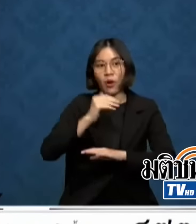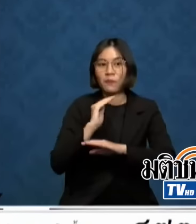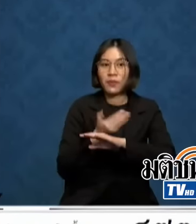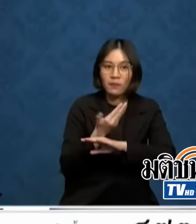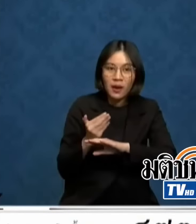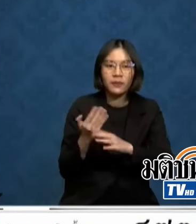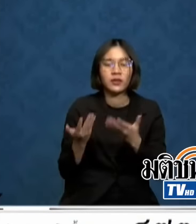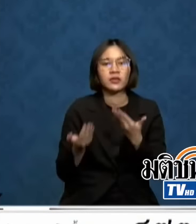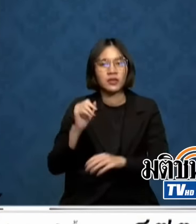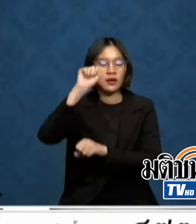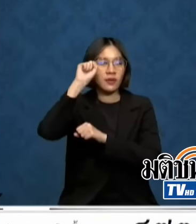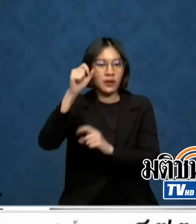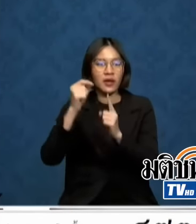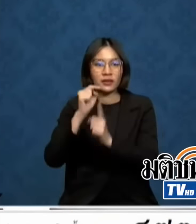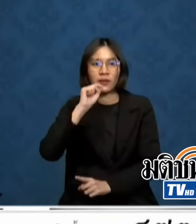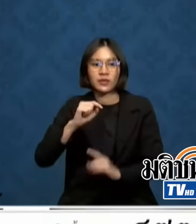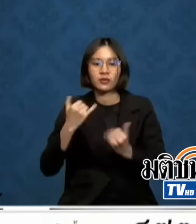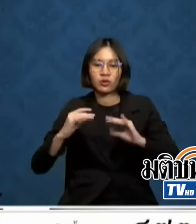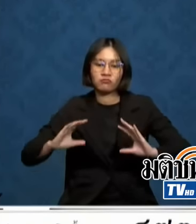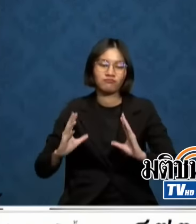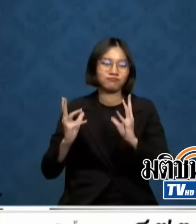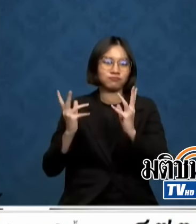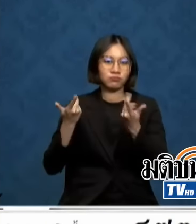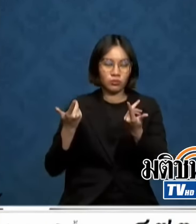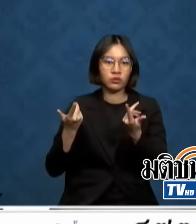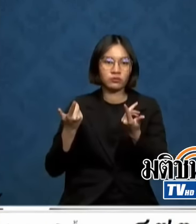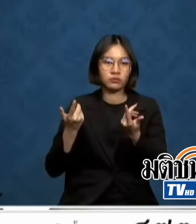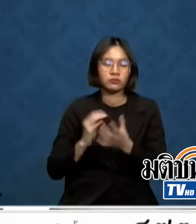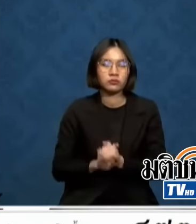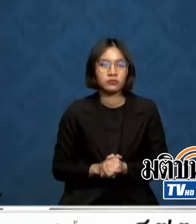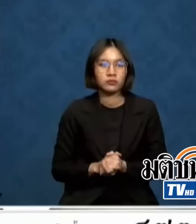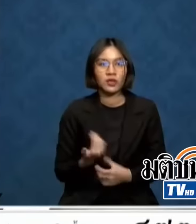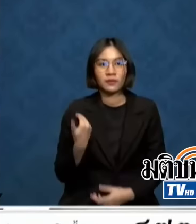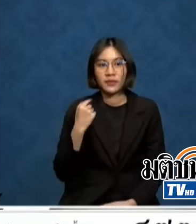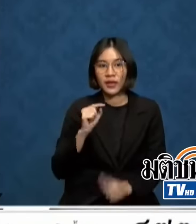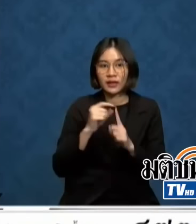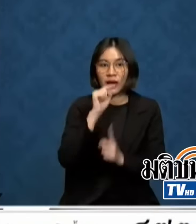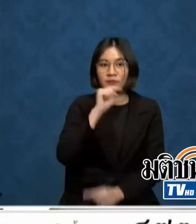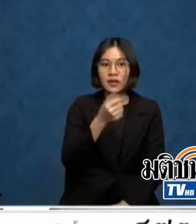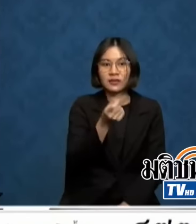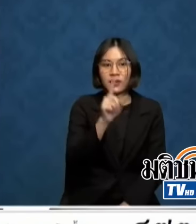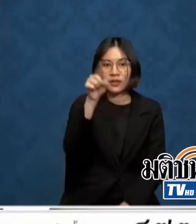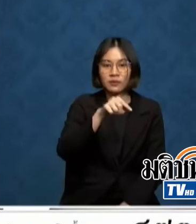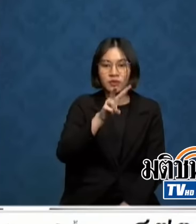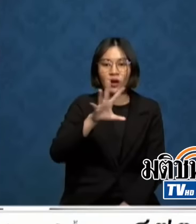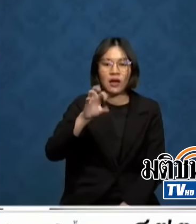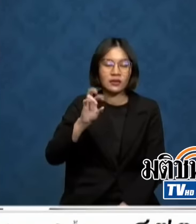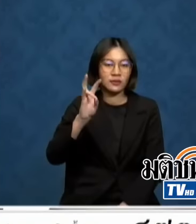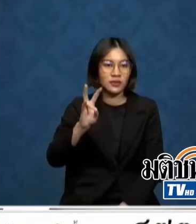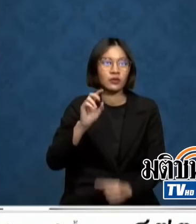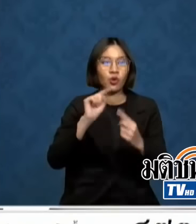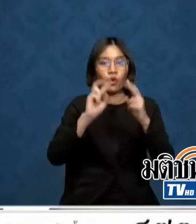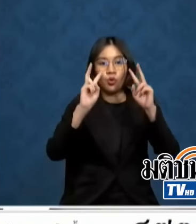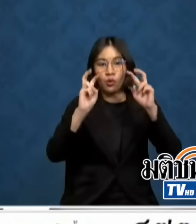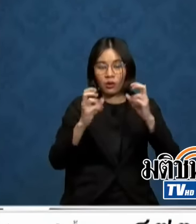หรือเป็นเพียงประกาศคำสั่งที่สิ้นสภาพไปโดยปริยายอยู่แล้วไม่ว่าจะเป็นคำสั่ง 11/25 7เกี่ยวกับเรื่องการ